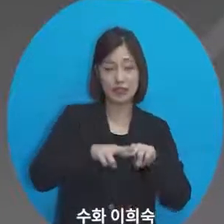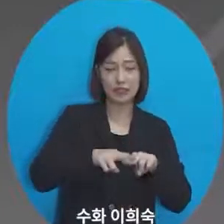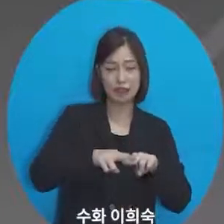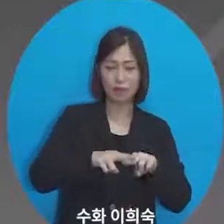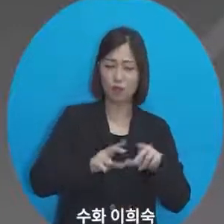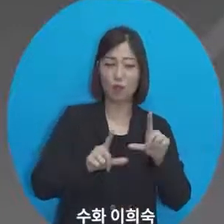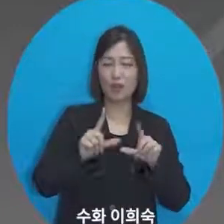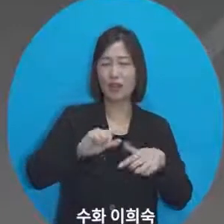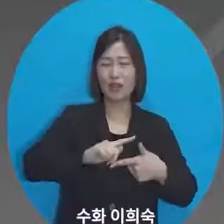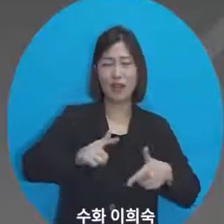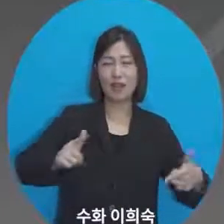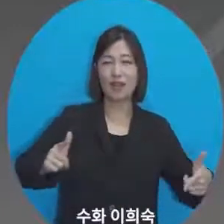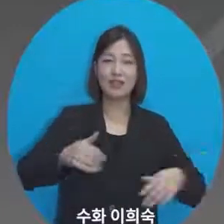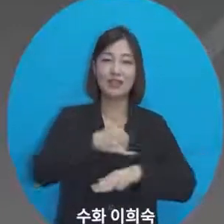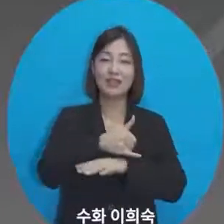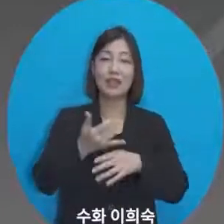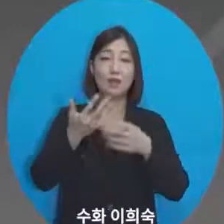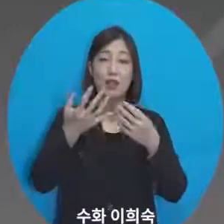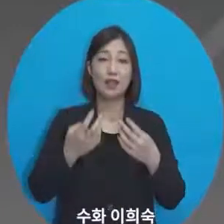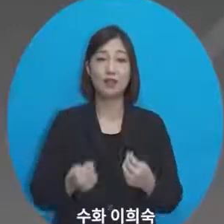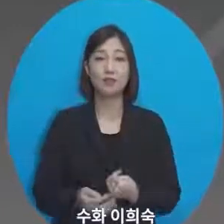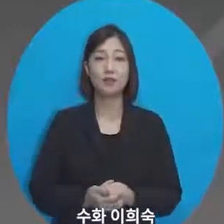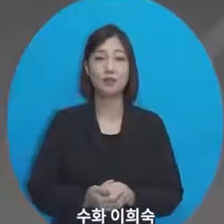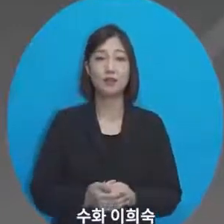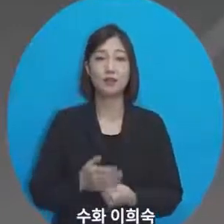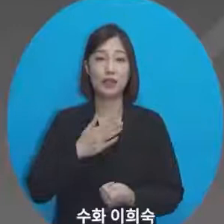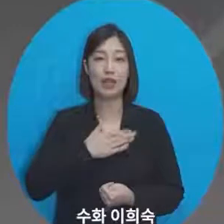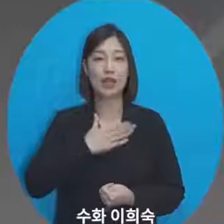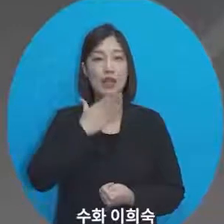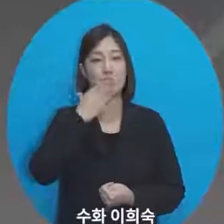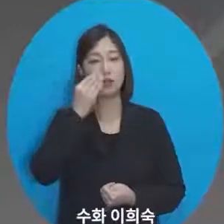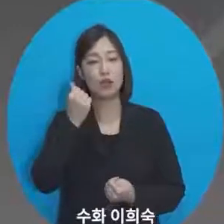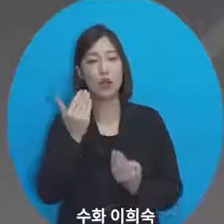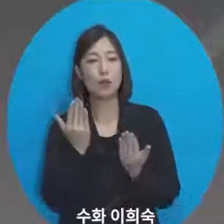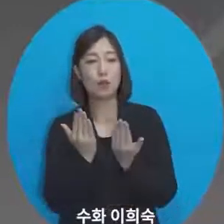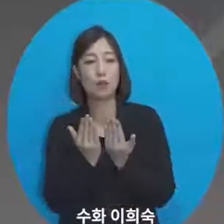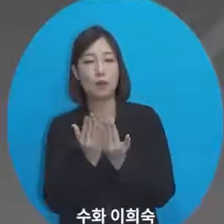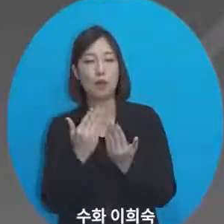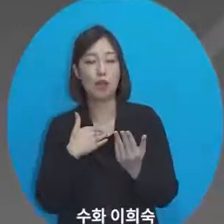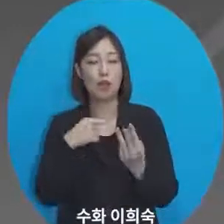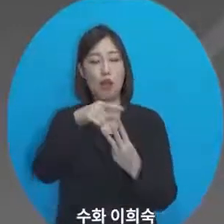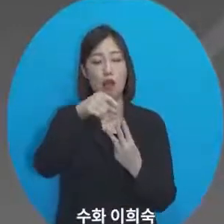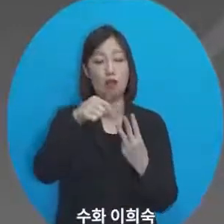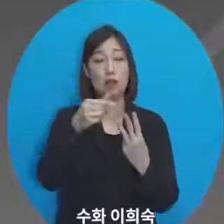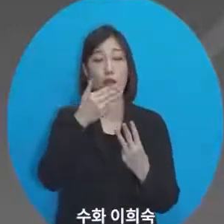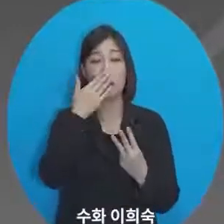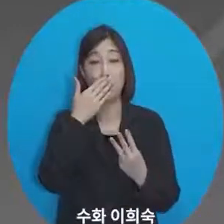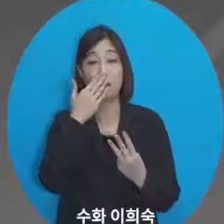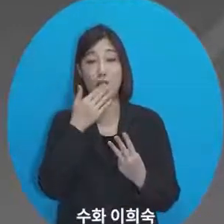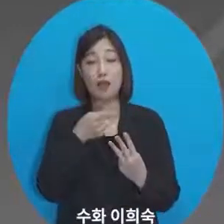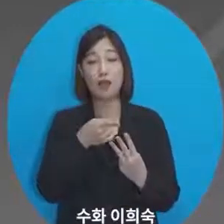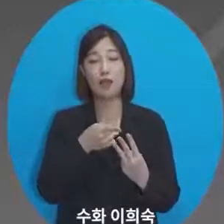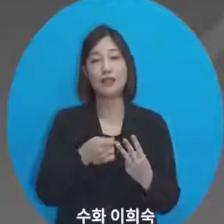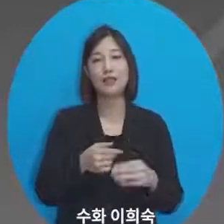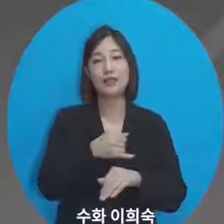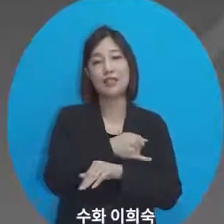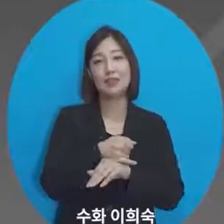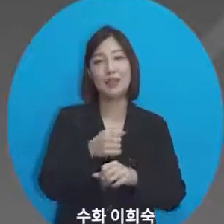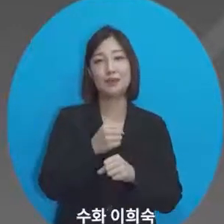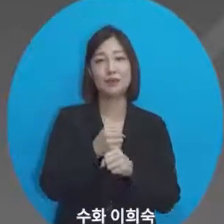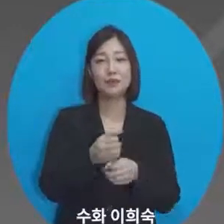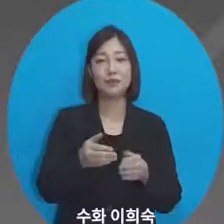변기 형태를 설치를 해서 자기에게 익숙한 그런 화장실을 선택적으로 이용 가능하도록 하고